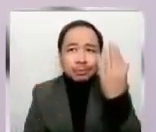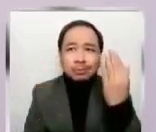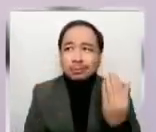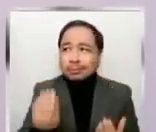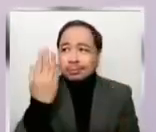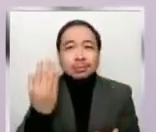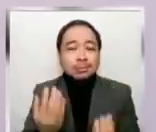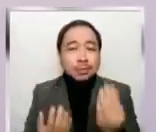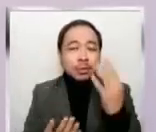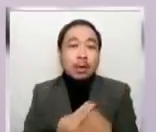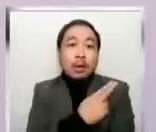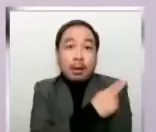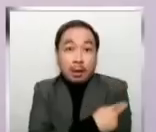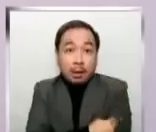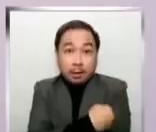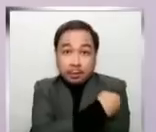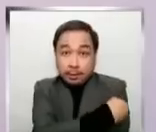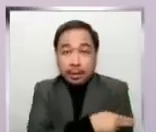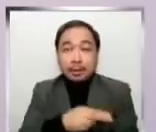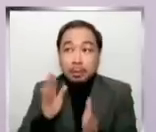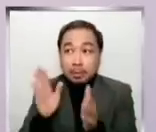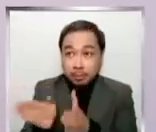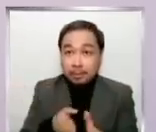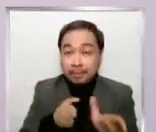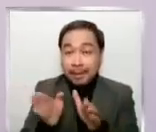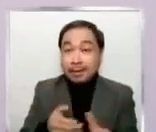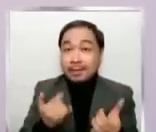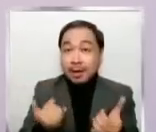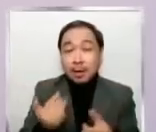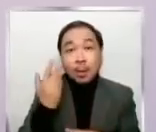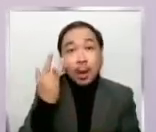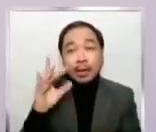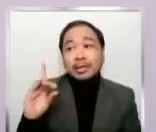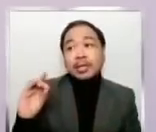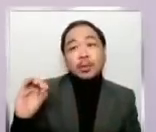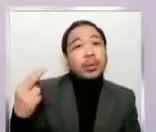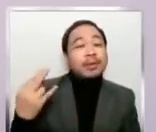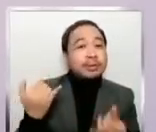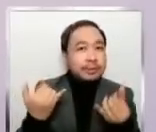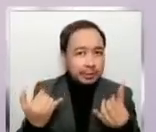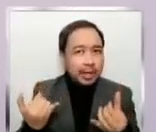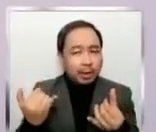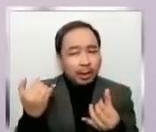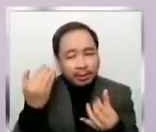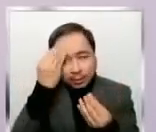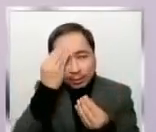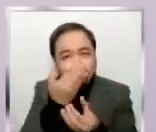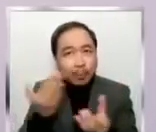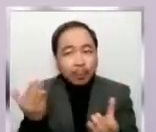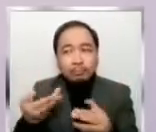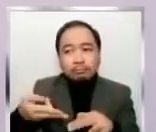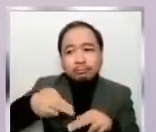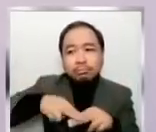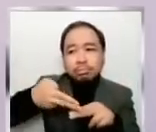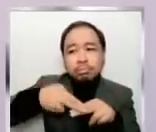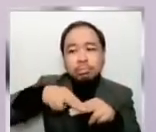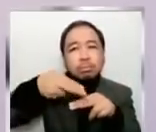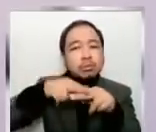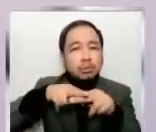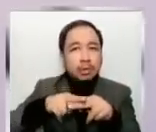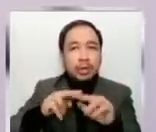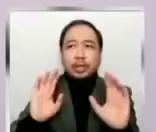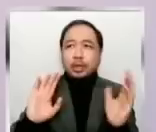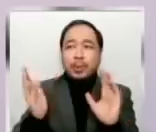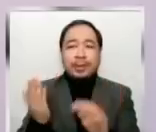pat sa datos ng Department of Health, mas mataas na ang bilang kumpara sa parehong panahon noong nakaraang